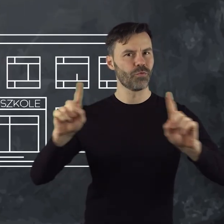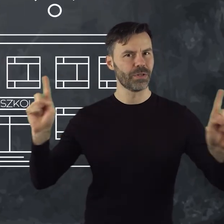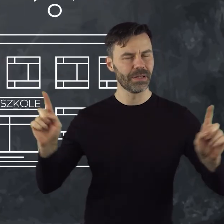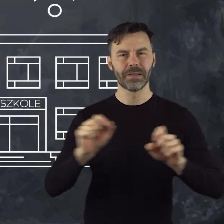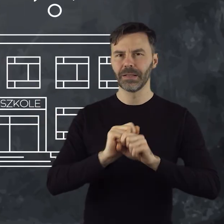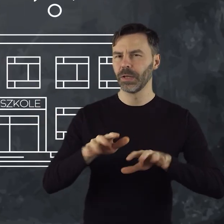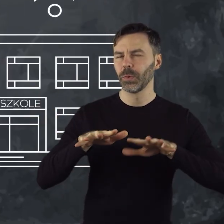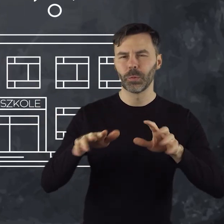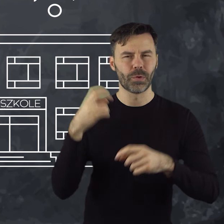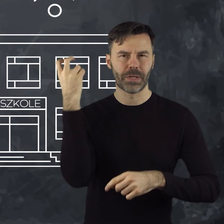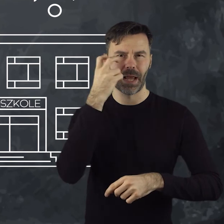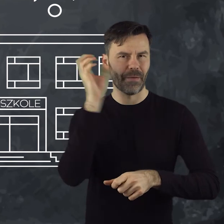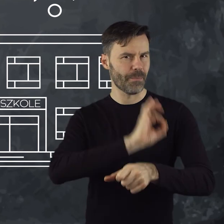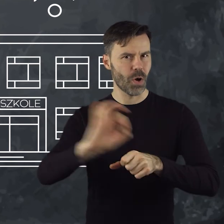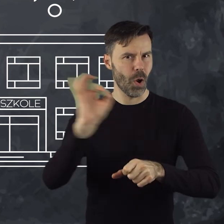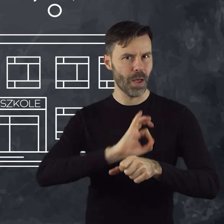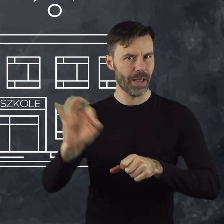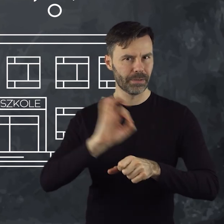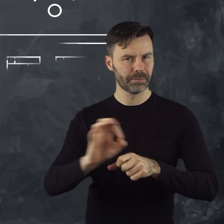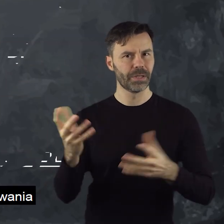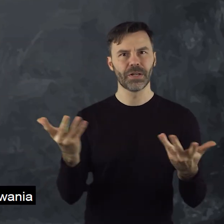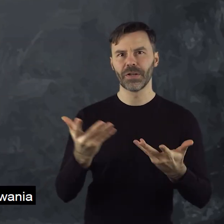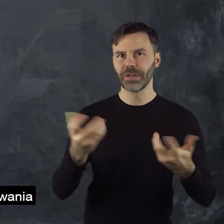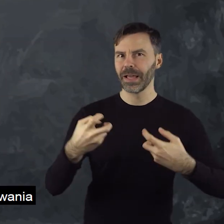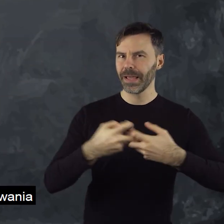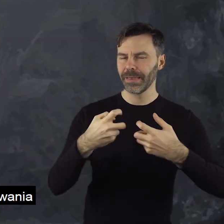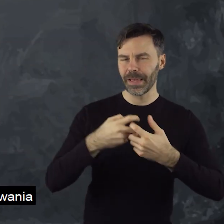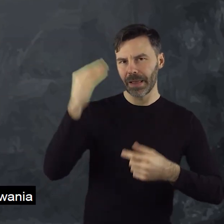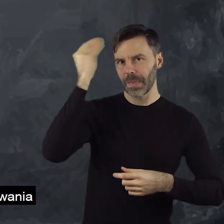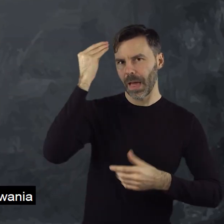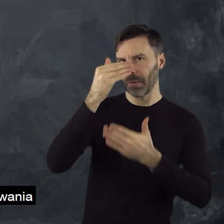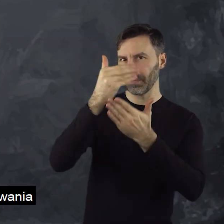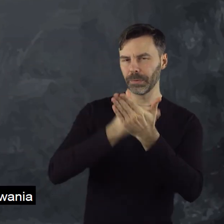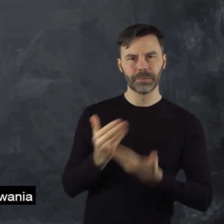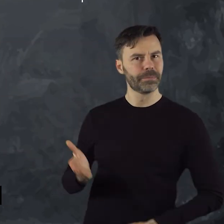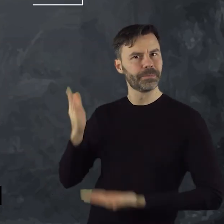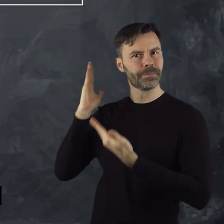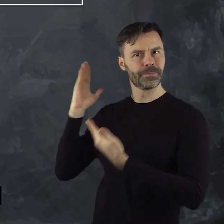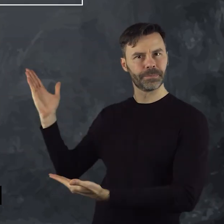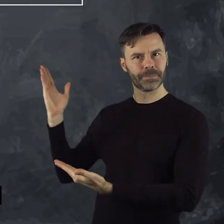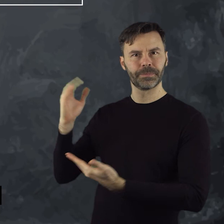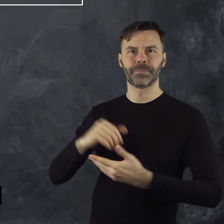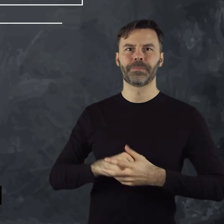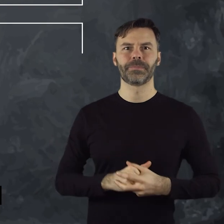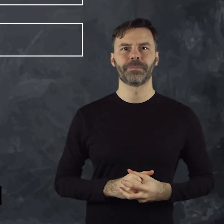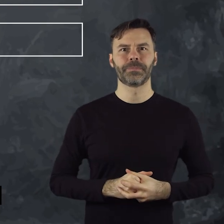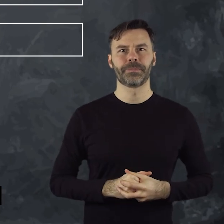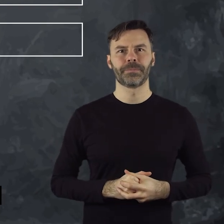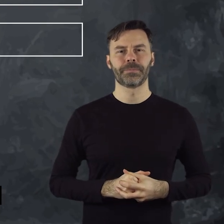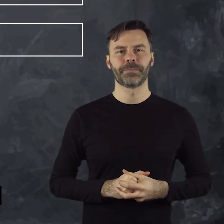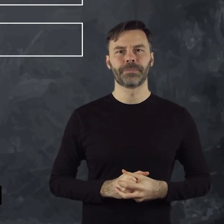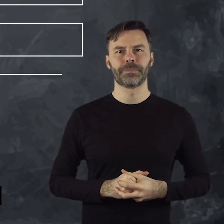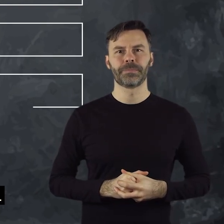nauczycieli. Obecnie rynek oferuje coraz więcej ciekawych projektów. Narzędzia wspierające naukę programowania to m.in.